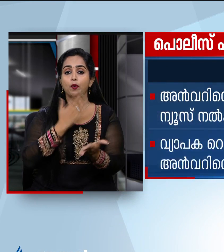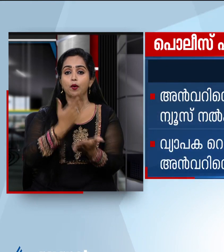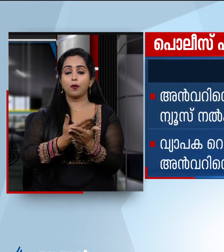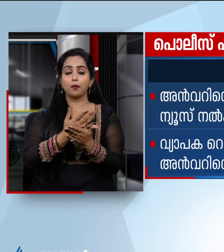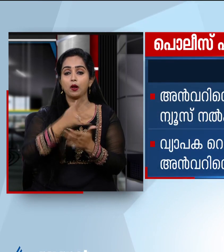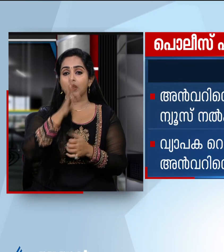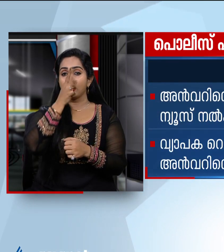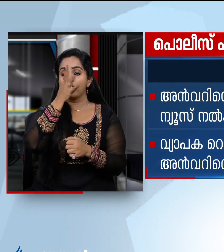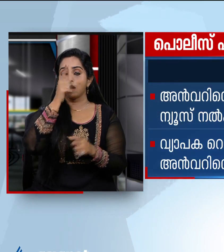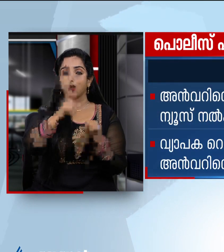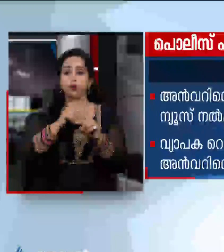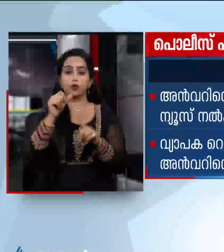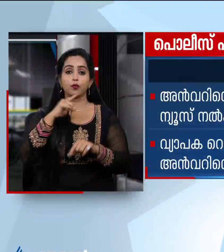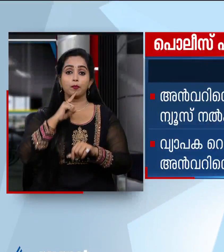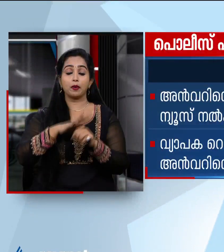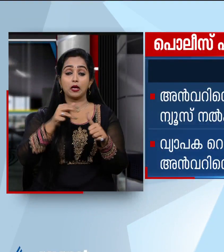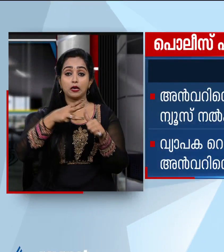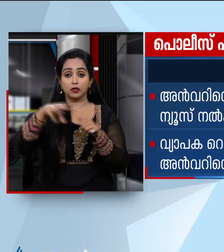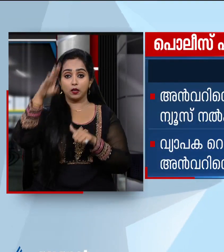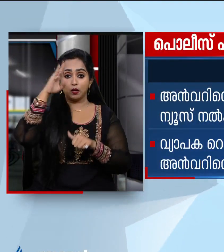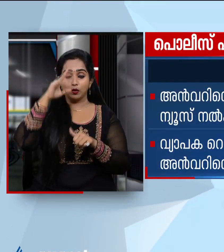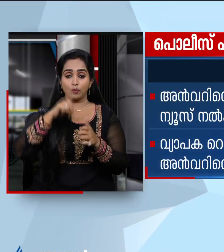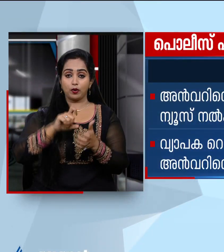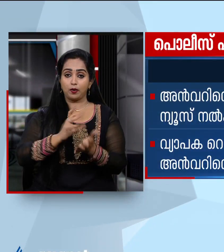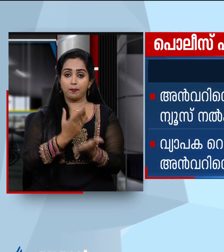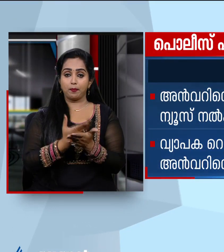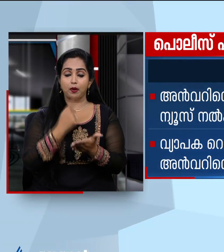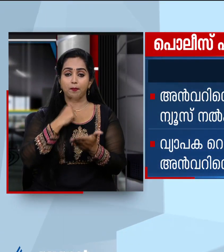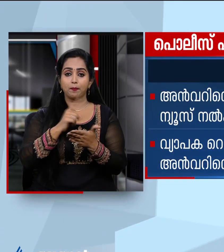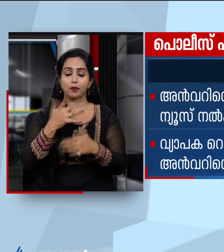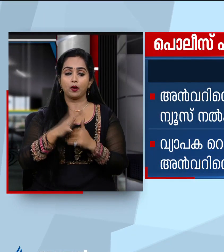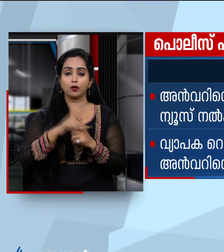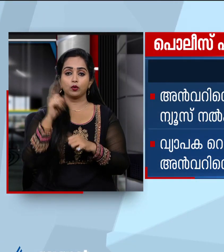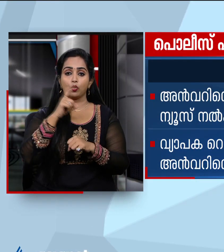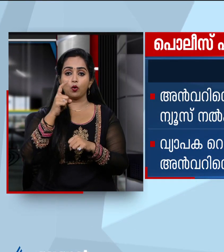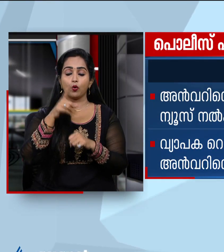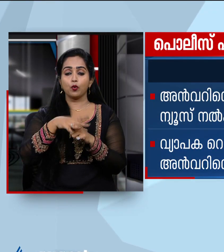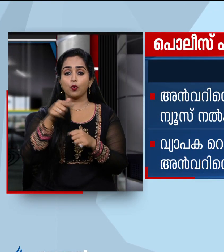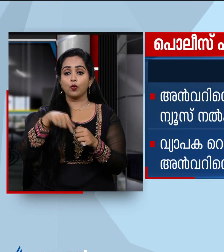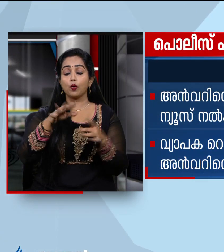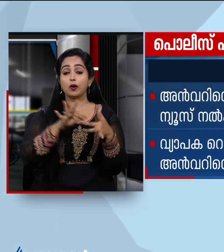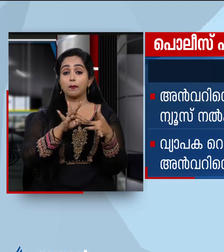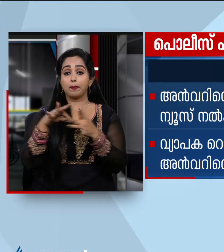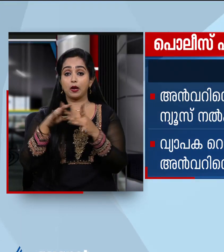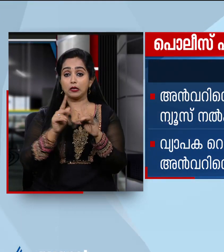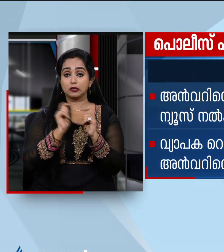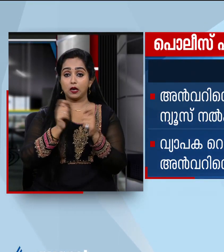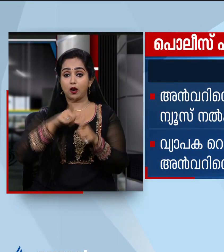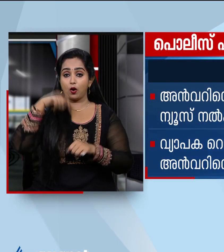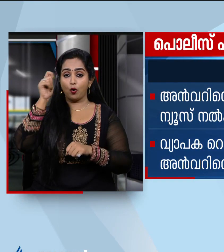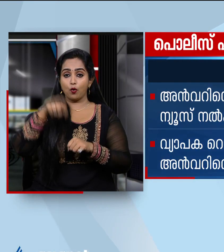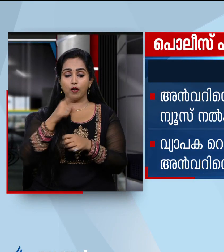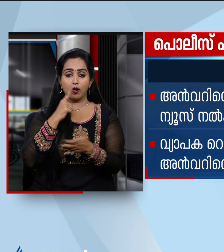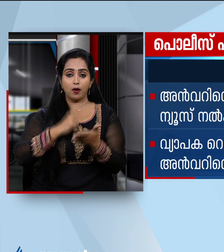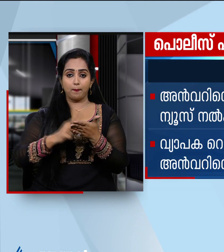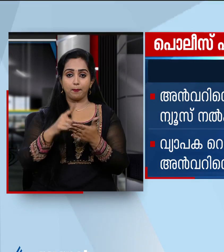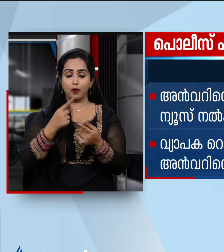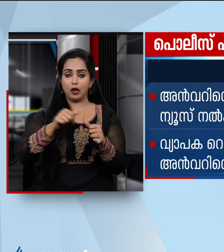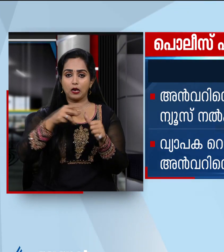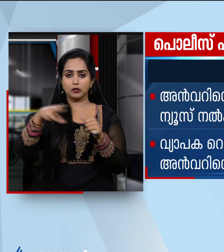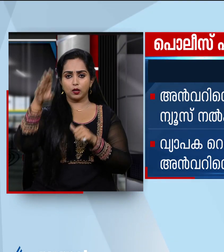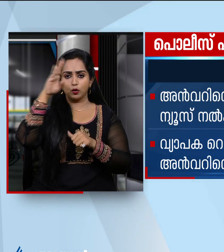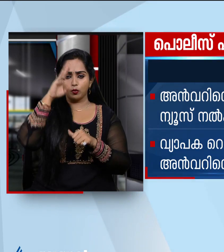പ്രസ്താവന ചൂണ്ടിക്കാട്ടി ഏഷ്യാനെറ്റ് ന്യൂസ് നൽകിയ ഹർജിയിലാണ് ഉത്തരവ്. കോഴിക്കോട് അഡീഷണൽ സെഷൻസ് പോക്സോ കോടതിയുടേതാണ് ഉത്തരവ്. ഏഷ്യാനെറ്റ്